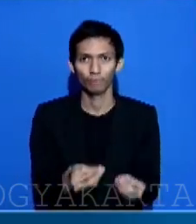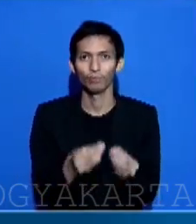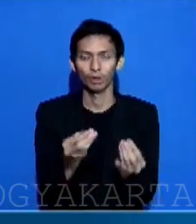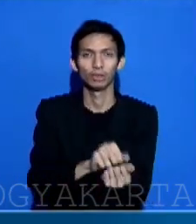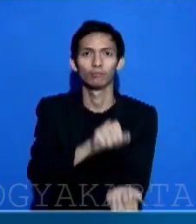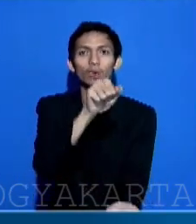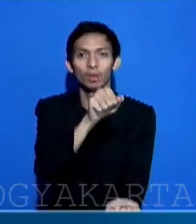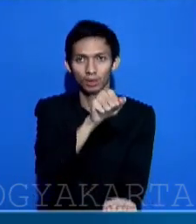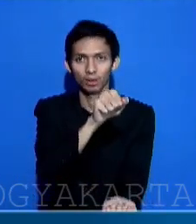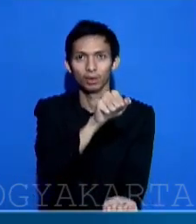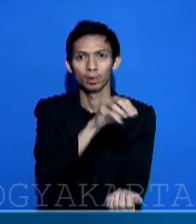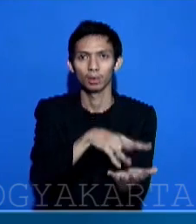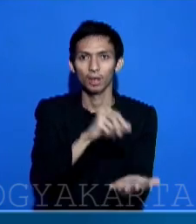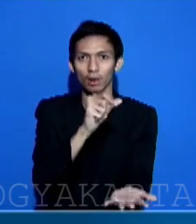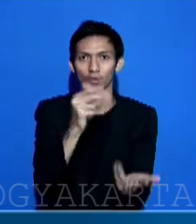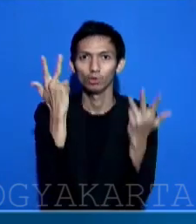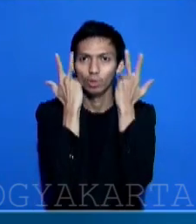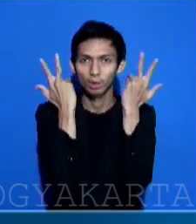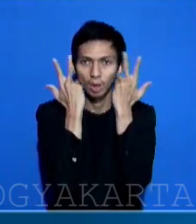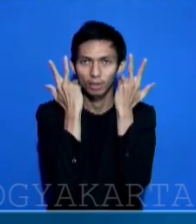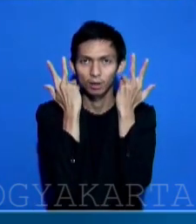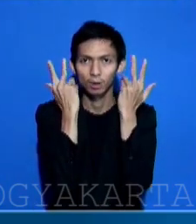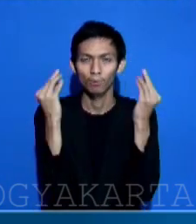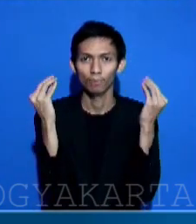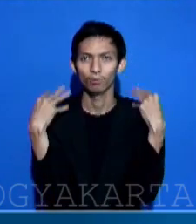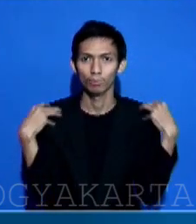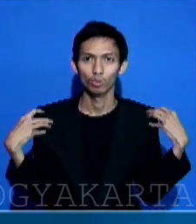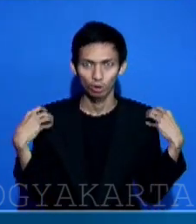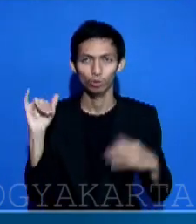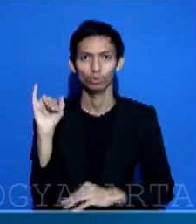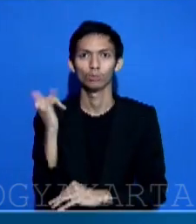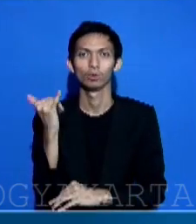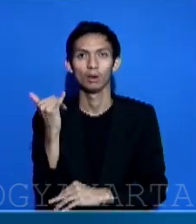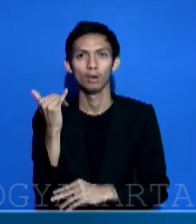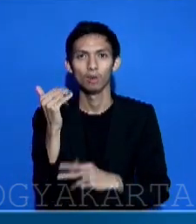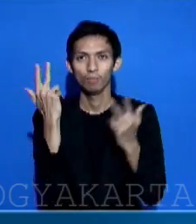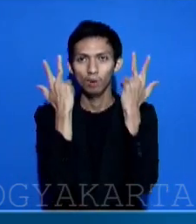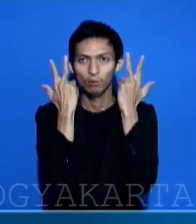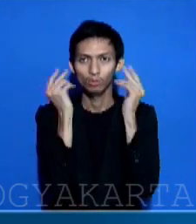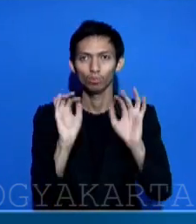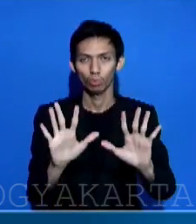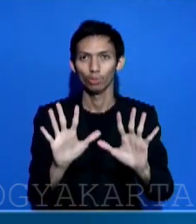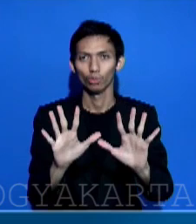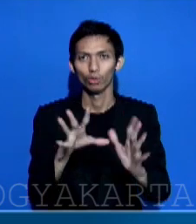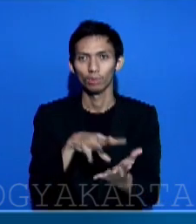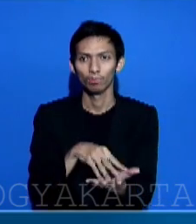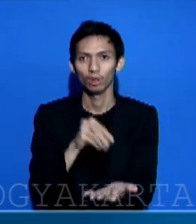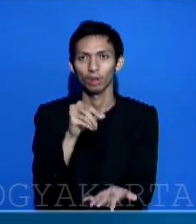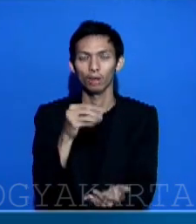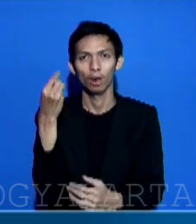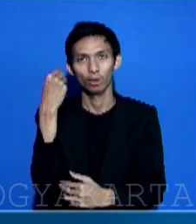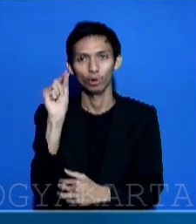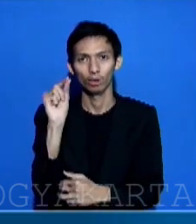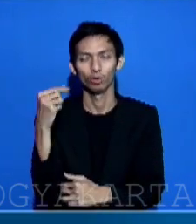dan Kadipaten paku kepada Gubernur Daerah Istimewa Yogyakarta hamengkubo 10 di Bangsal Kepatihan kota Yogyakarta